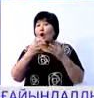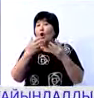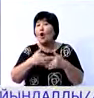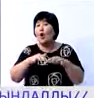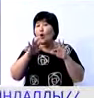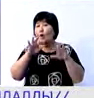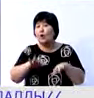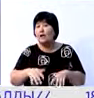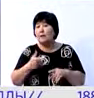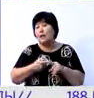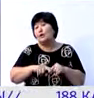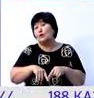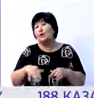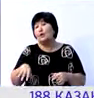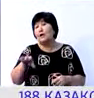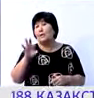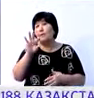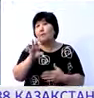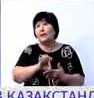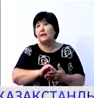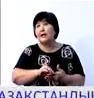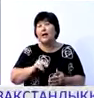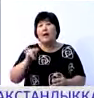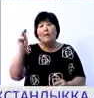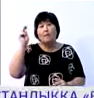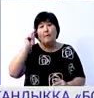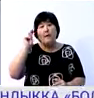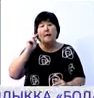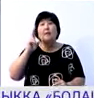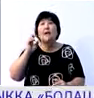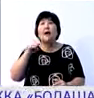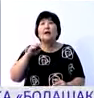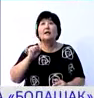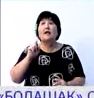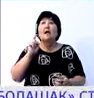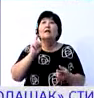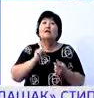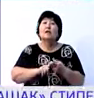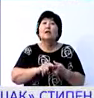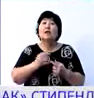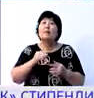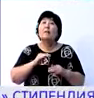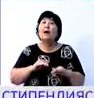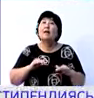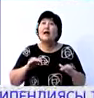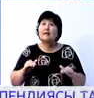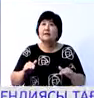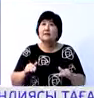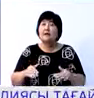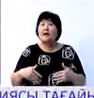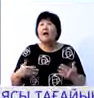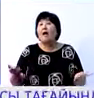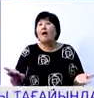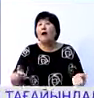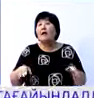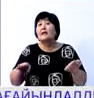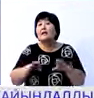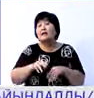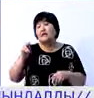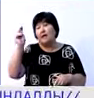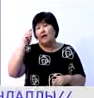құрал келеді де бірден жаңағы білім картасына түседі. Осы карта арқылы баланың қай деңгейде